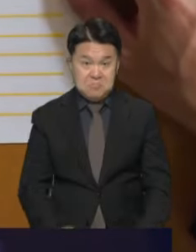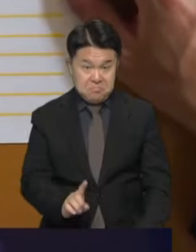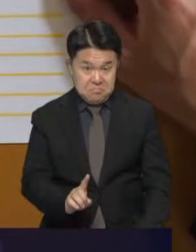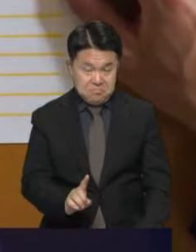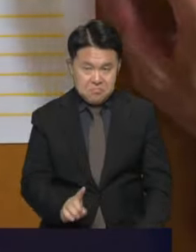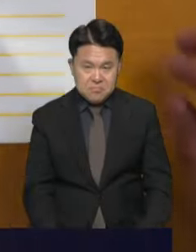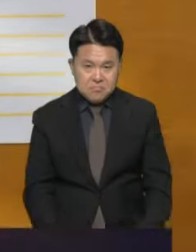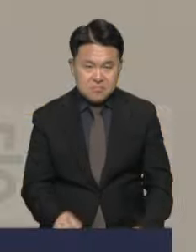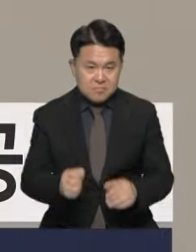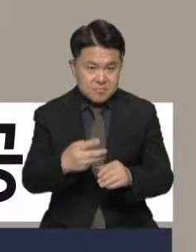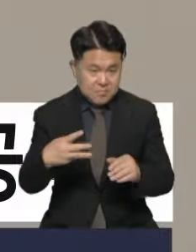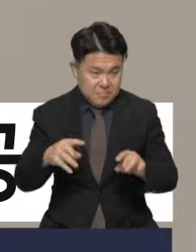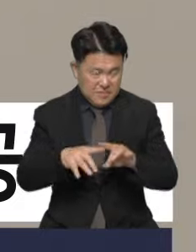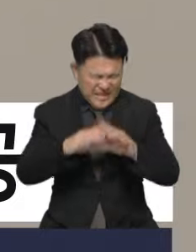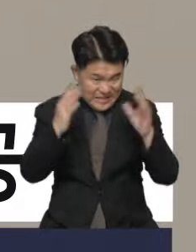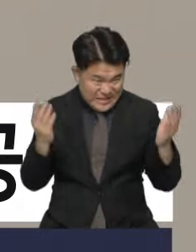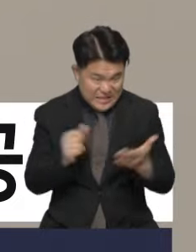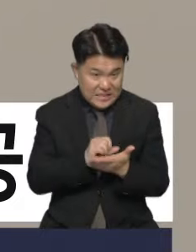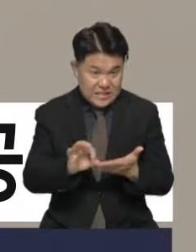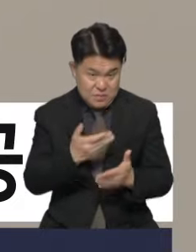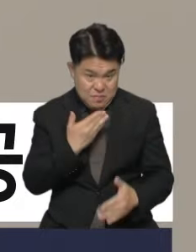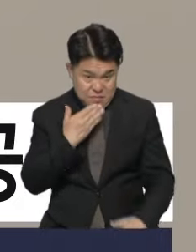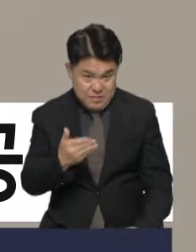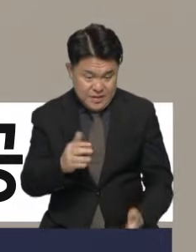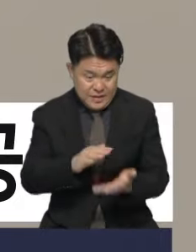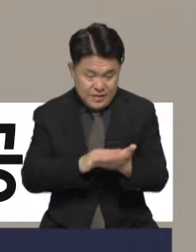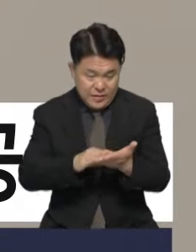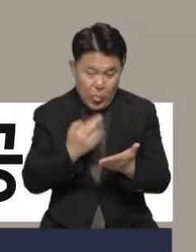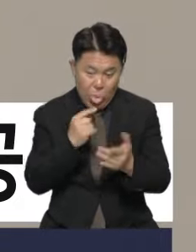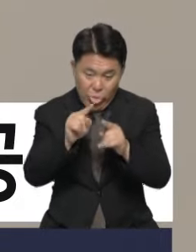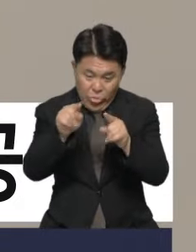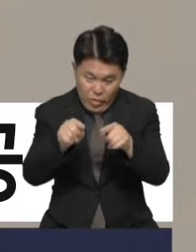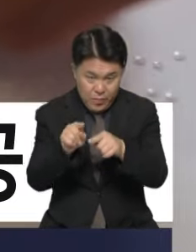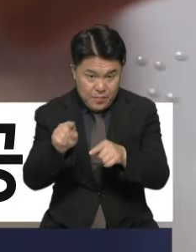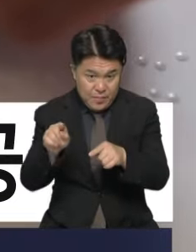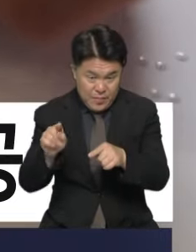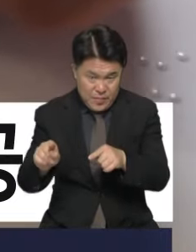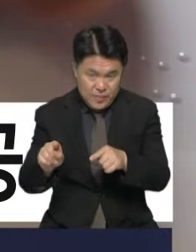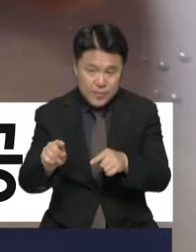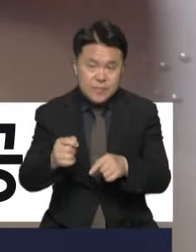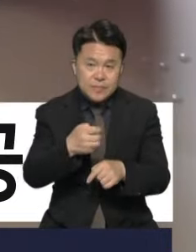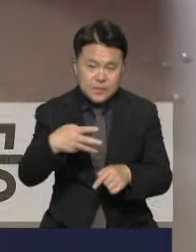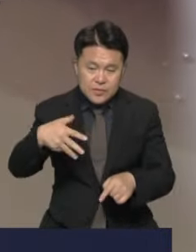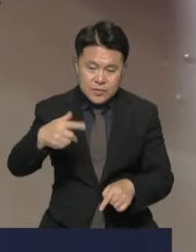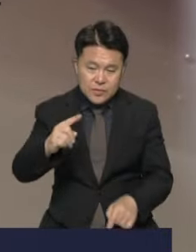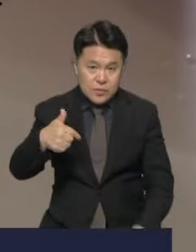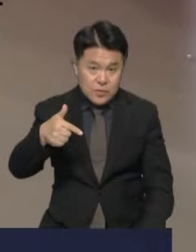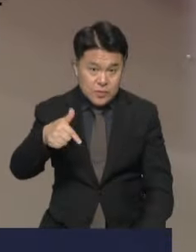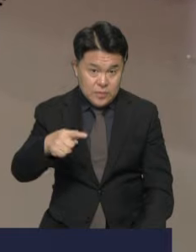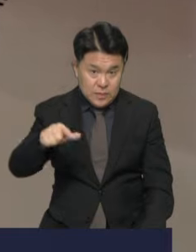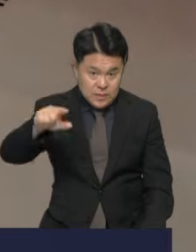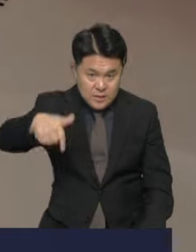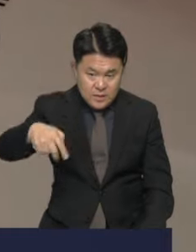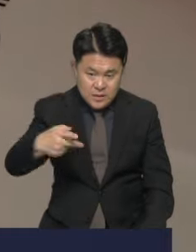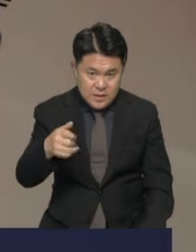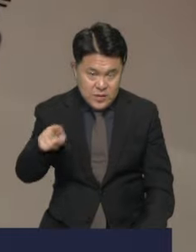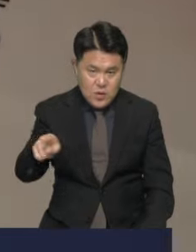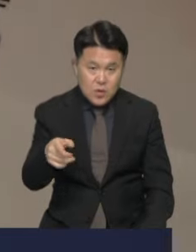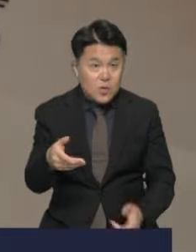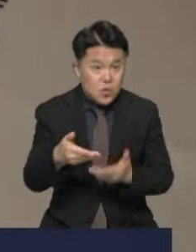회사는 삼성전자 모든 가전에 사용할 수 있는 점자 스티커인 삼성 촉각 스티커를 무료 제공하고 있습니다.